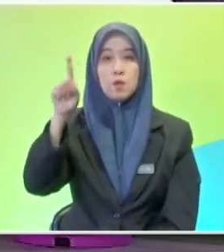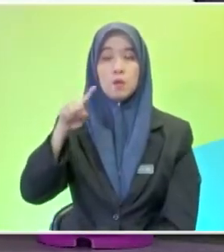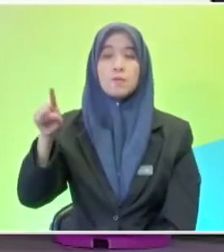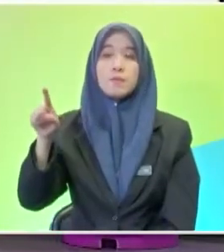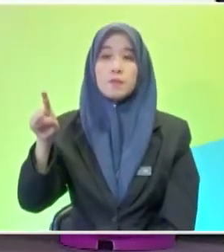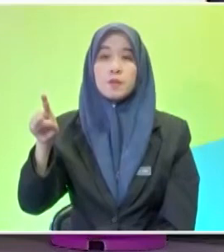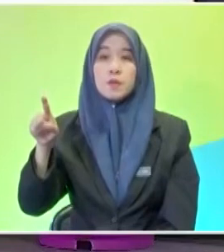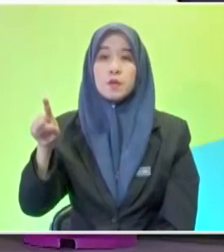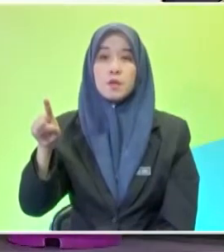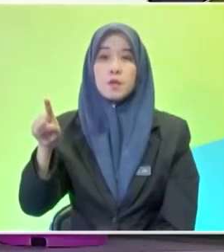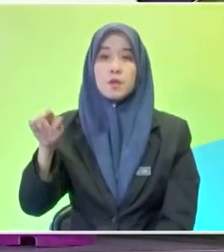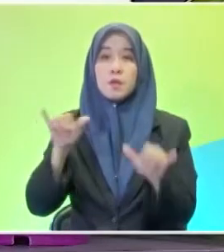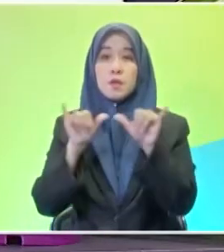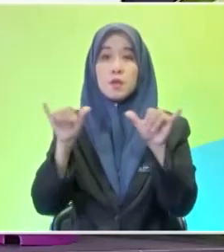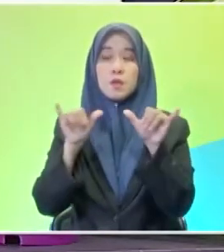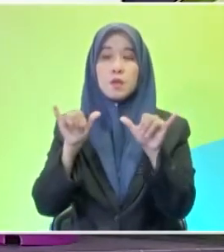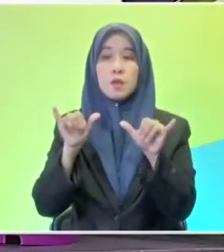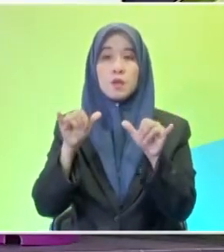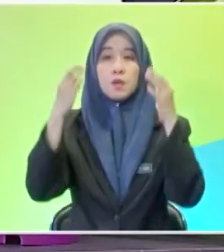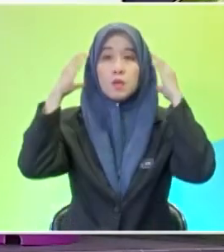Kristen aja